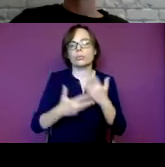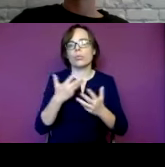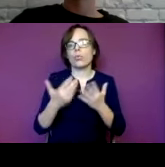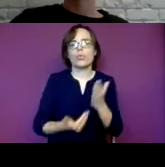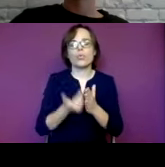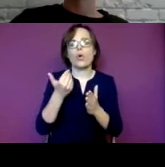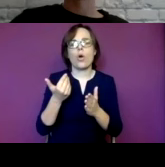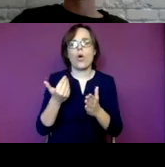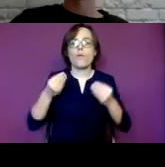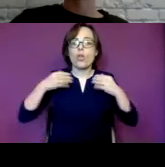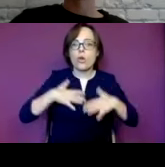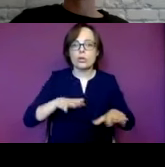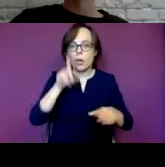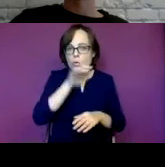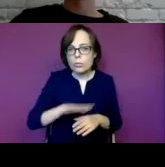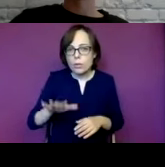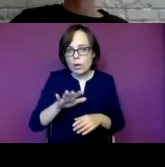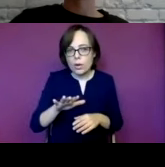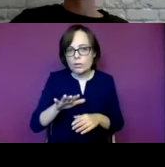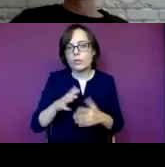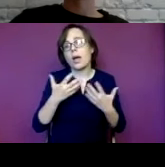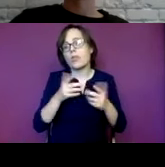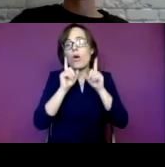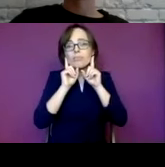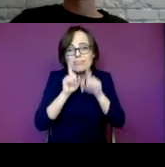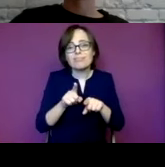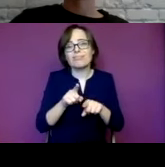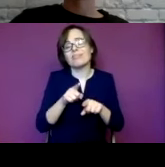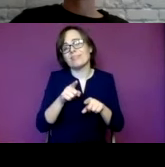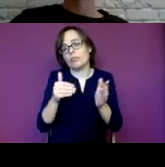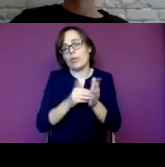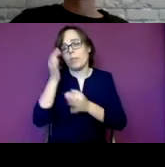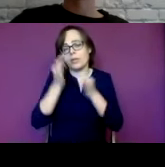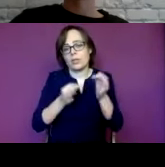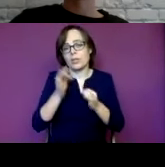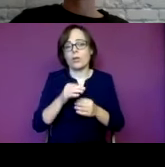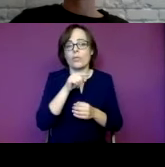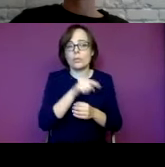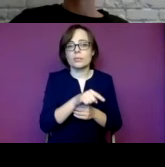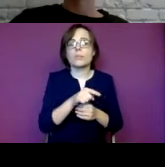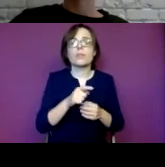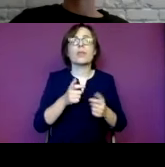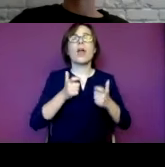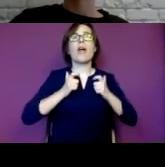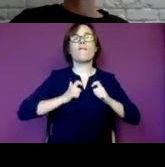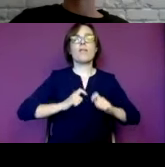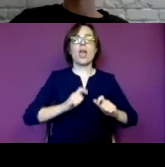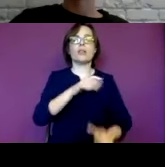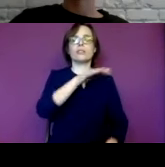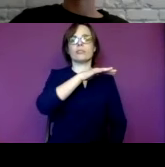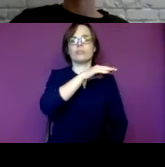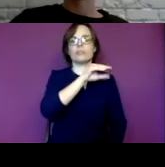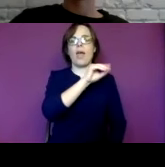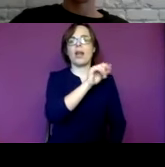nowych tożsamości społecznych, no jest pytaniem właściwie, kto dzisiaj, prawda, stanowi tą wiejską elitę i buduje również